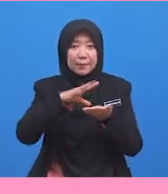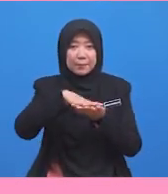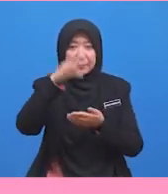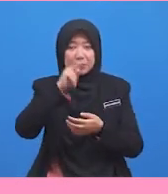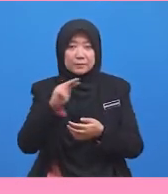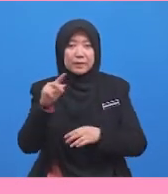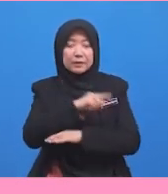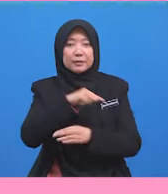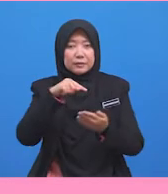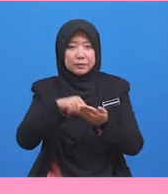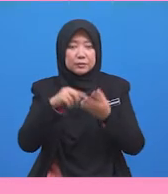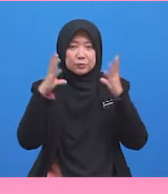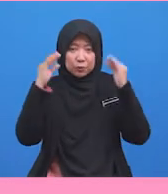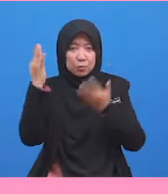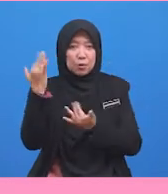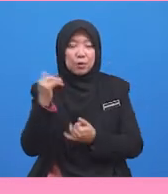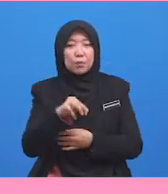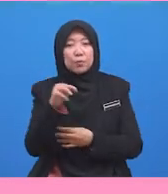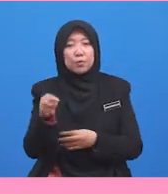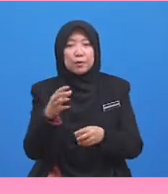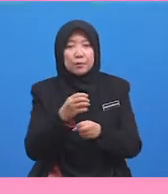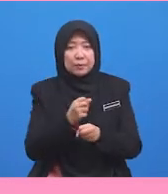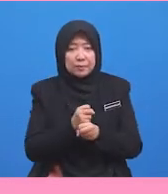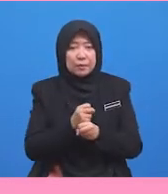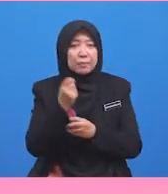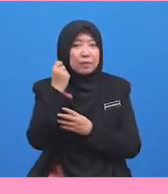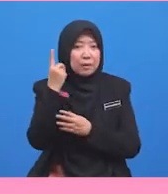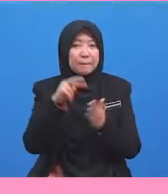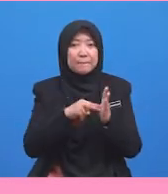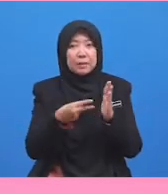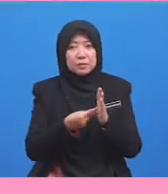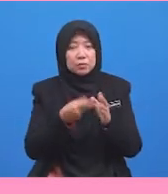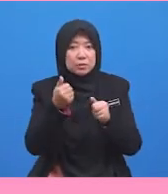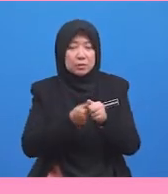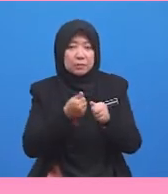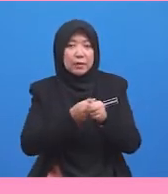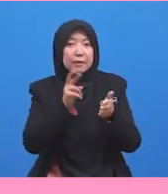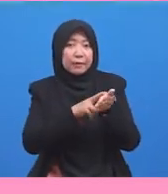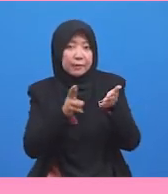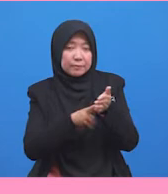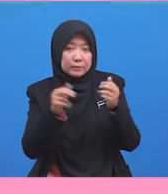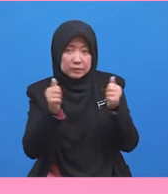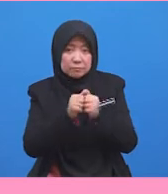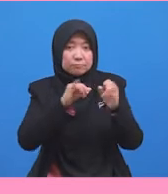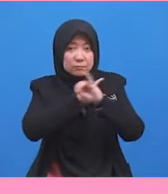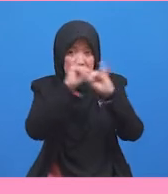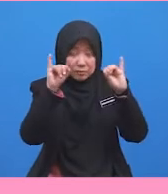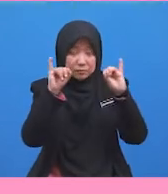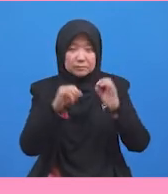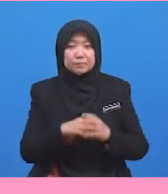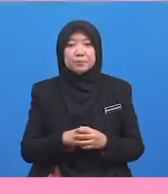kita hari ini chegou harap murid-murid dapat memahami masuk setiap rangkap saja dengan jelas